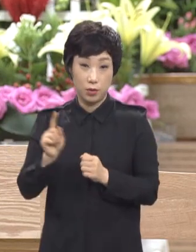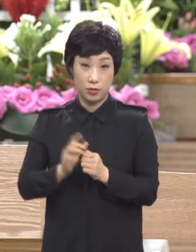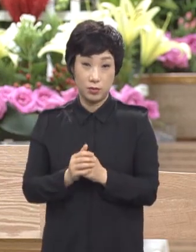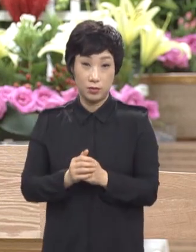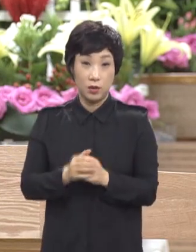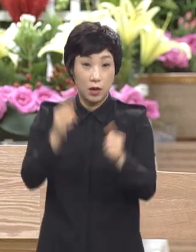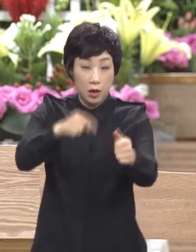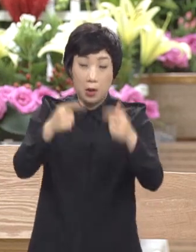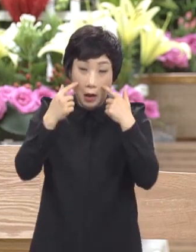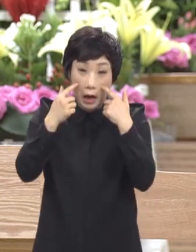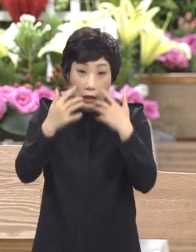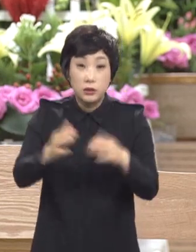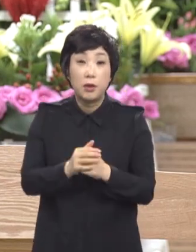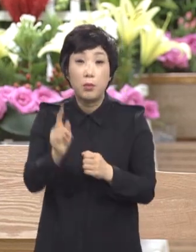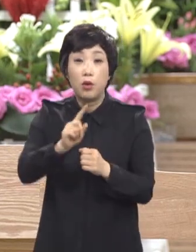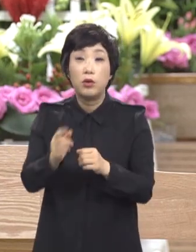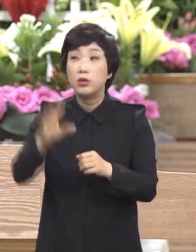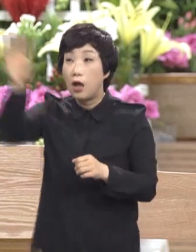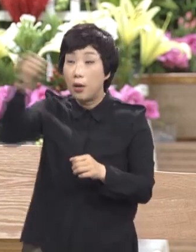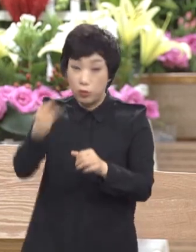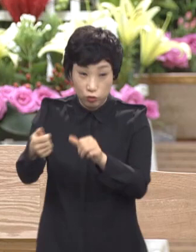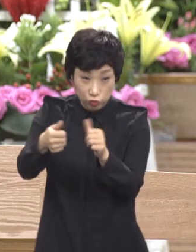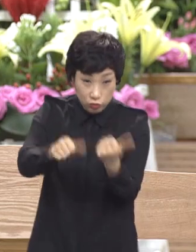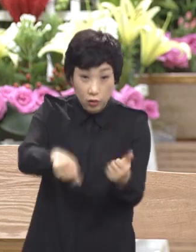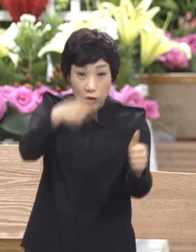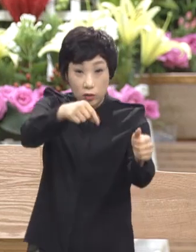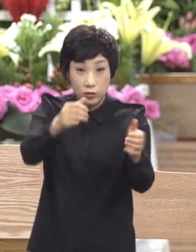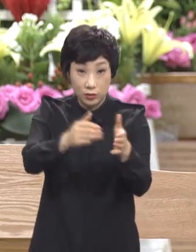확실하게 먹으면 죽는다고 일러줬어요.